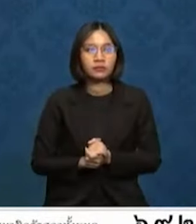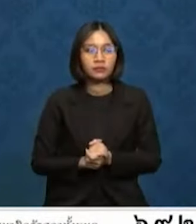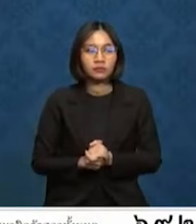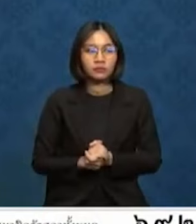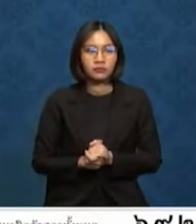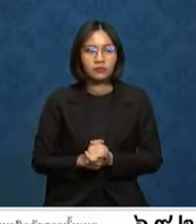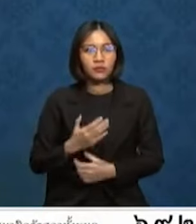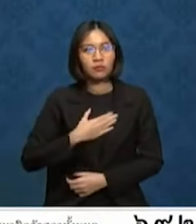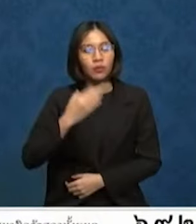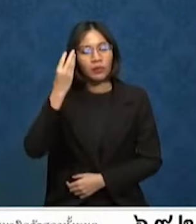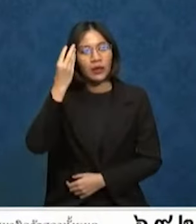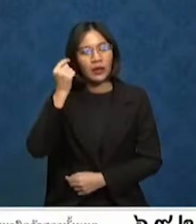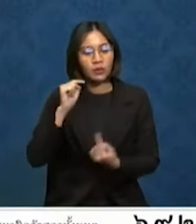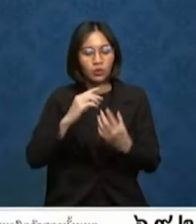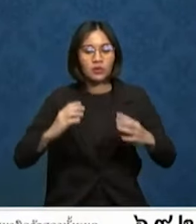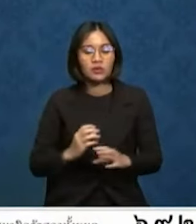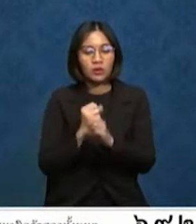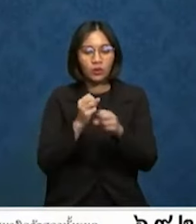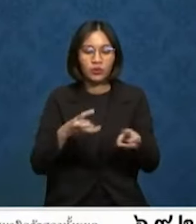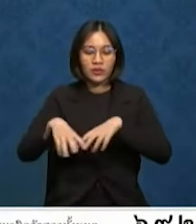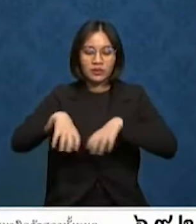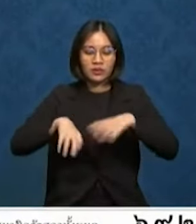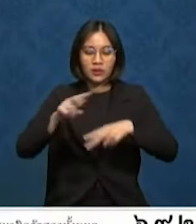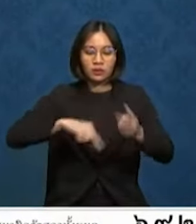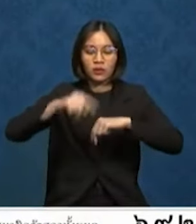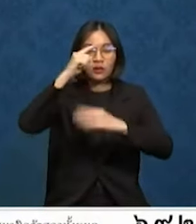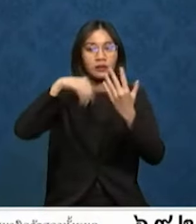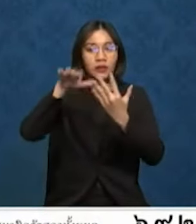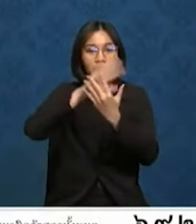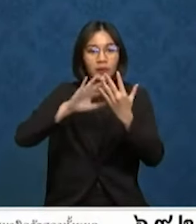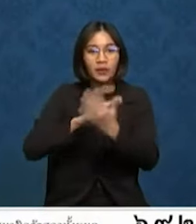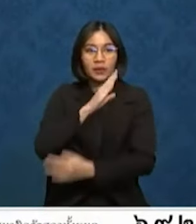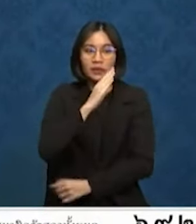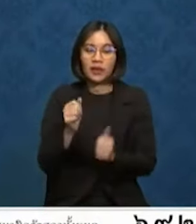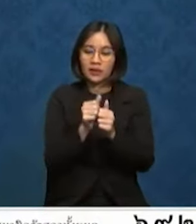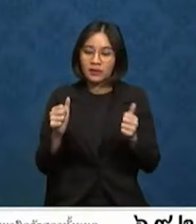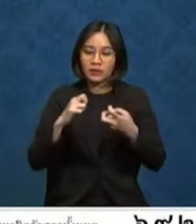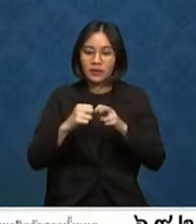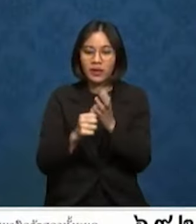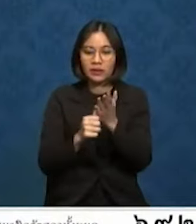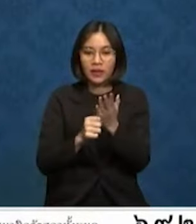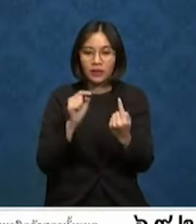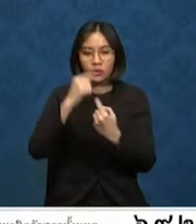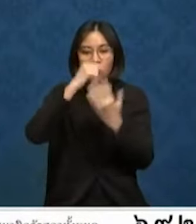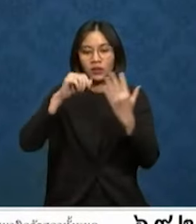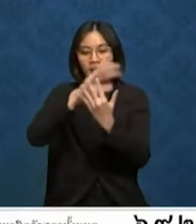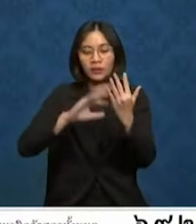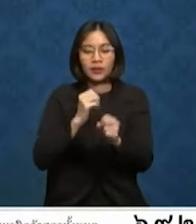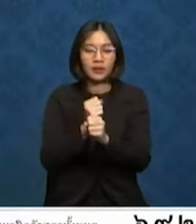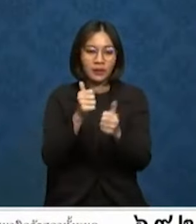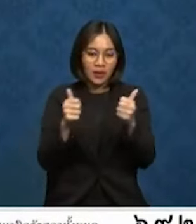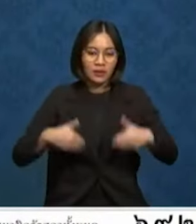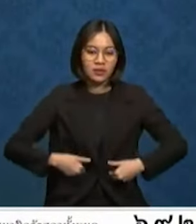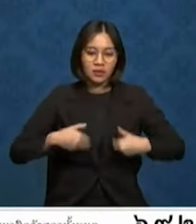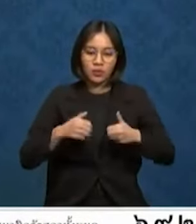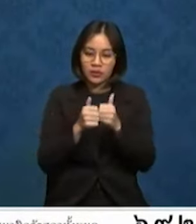เนี่ยผมว่าดูมรรคผลของการบริหารประเทศถ้าออกมาดีแก้ประหาประเทศได้ประชาชนอยู่ดีมี